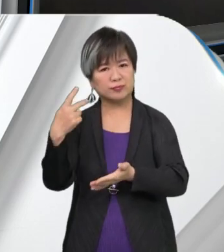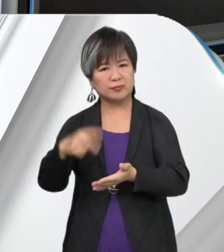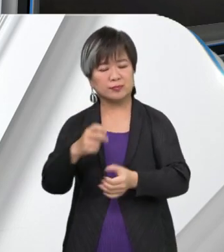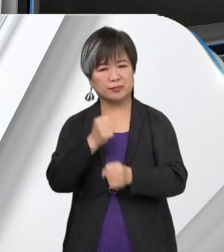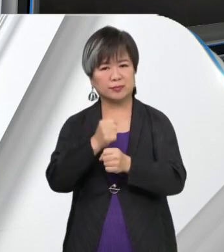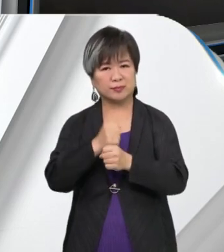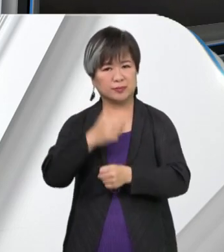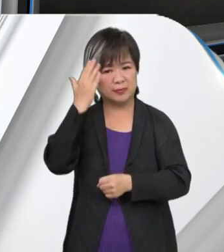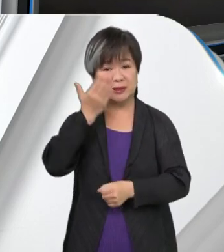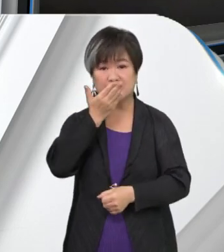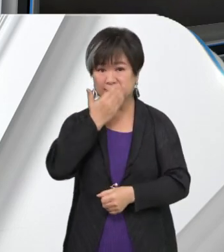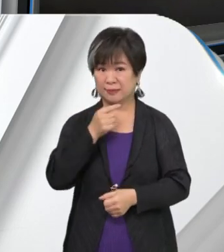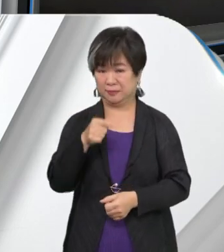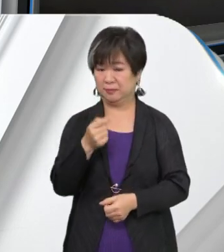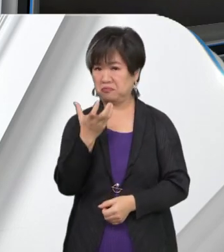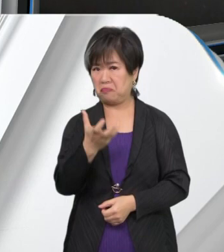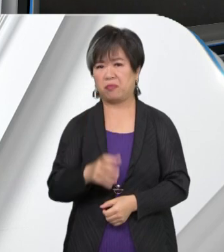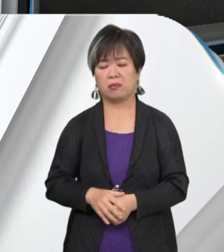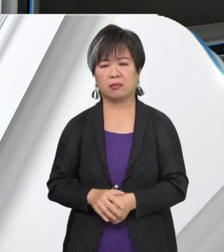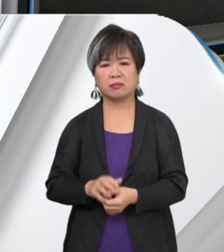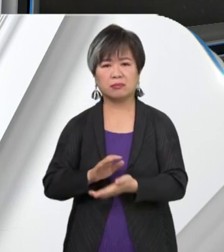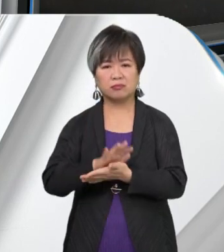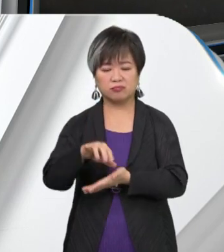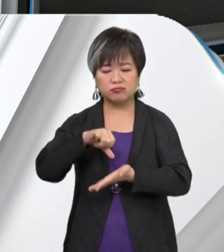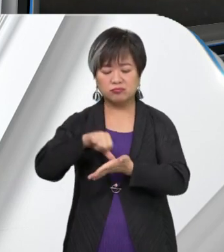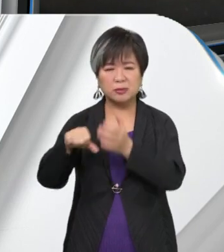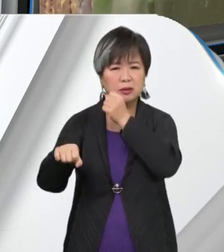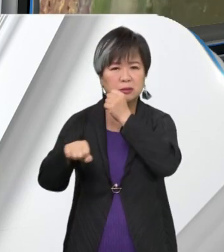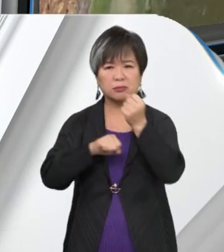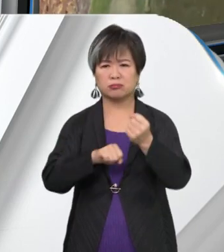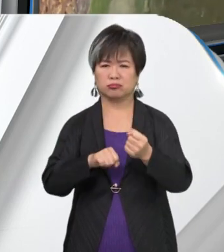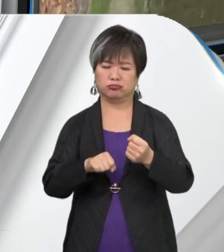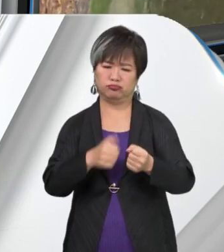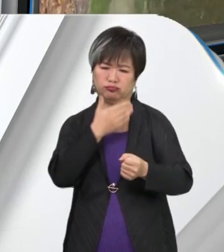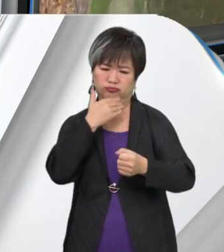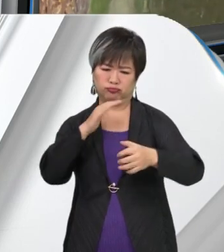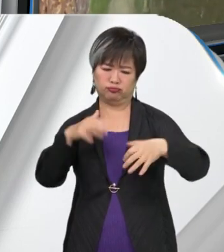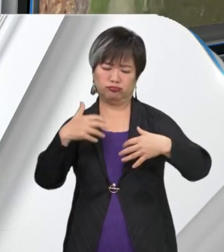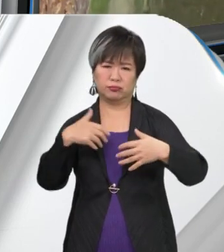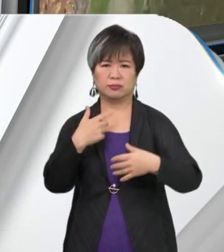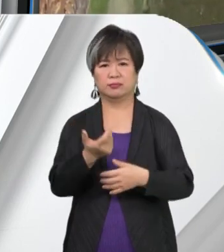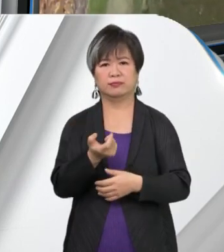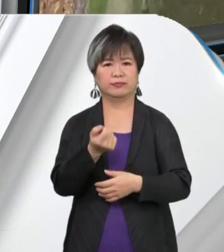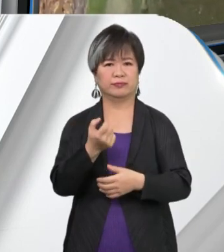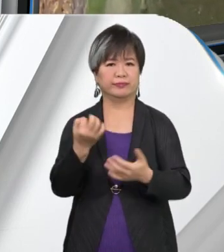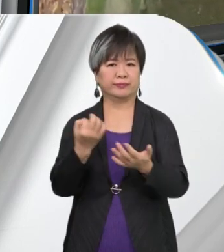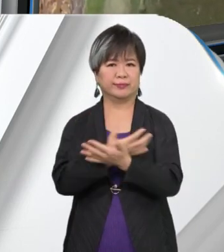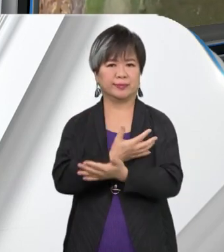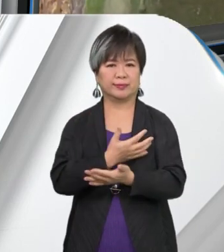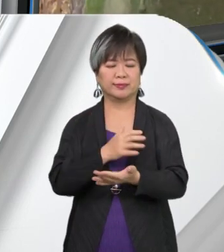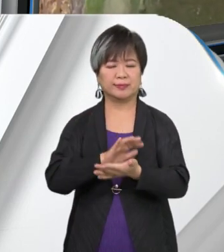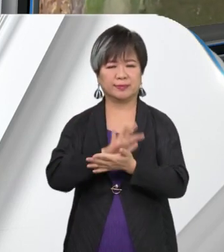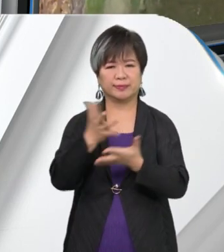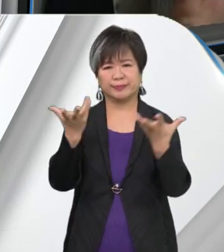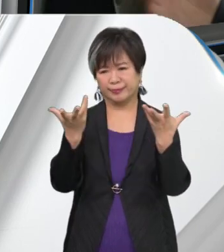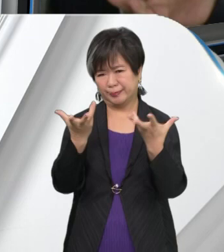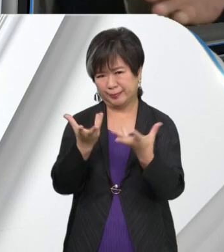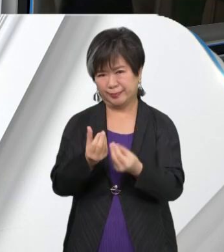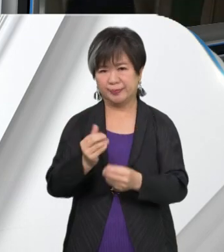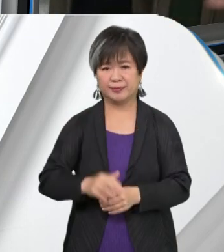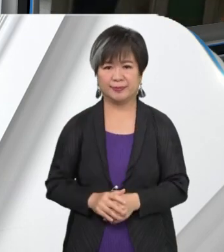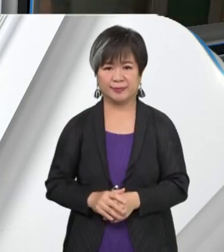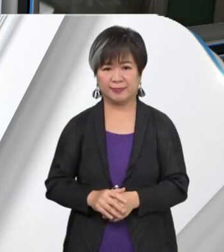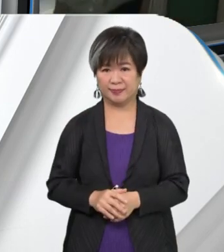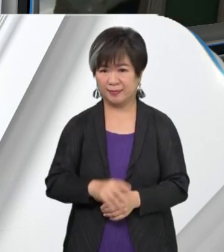品代替的梧桐。帮我们种甘蔗很合乎经济效益，所以渐渐失去王牌的分